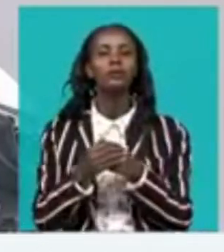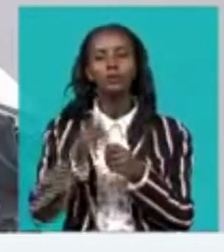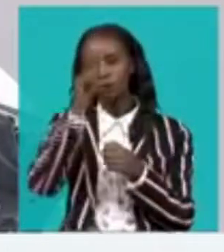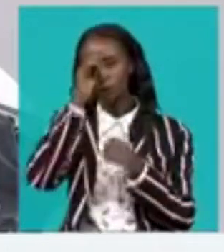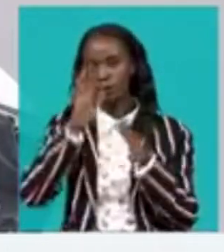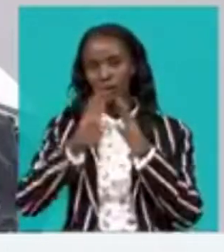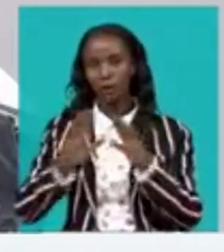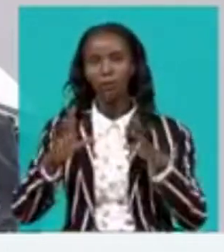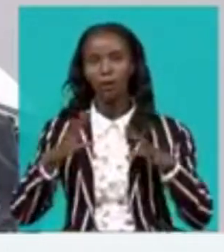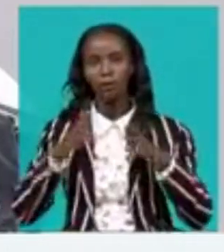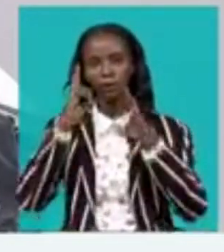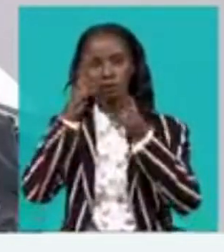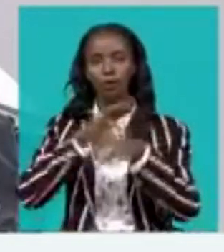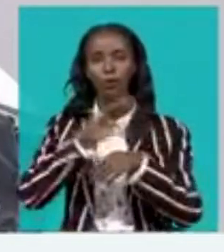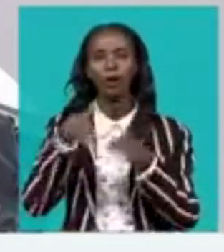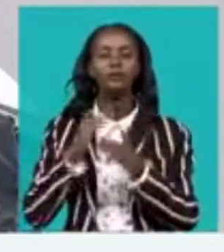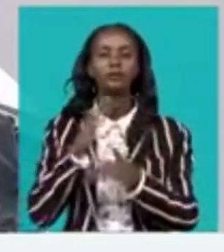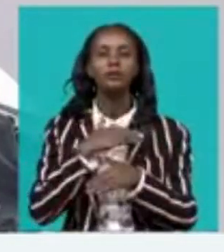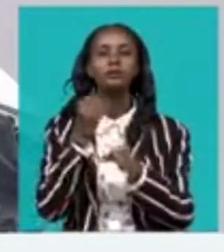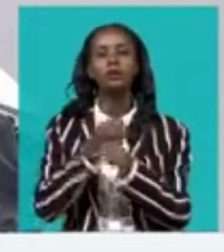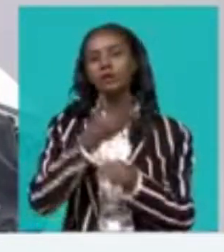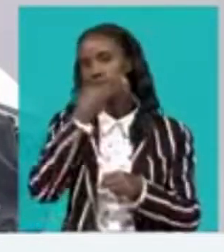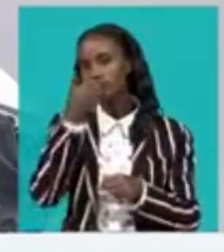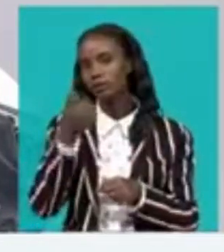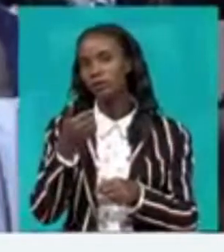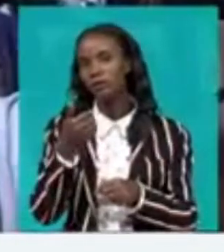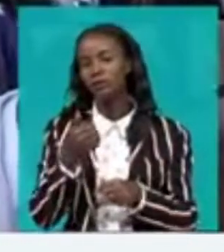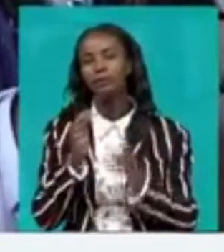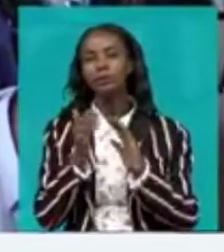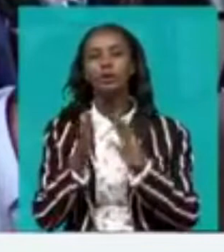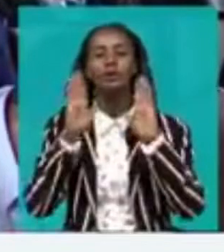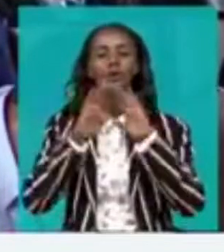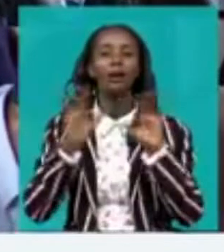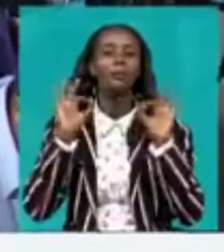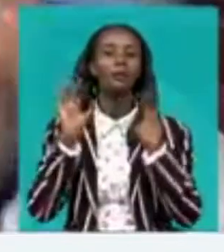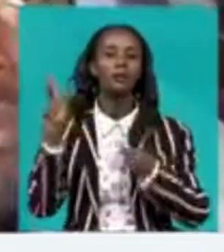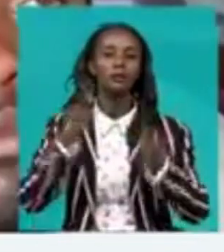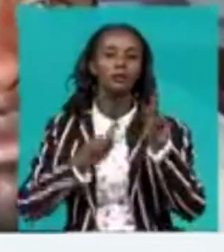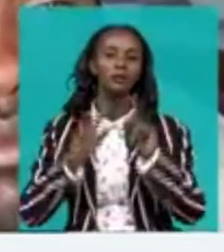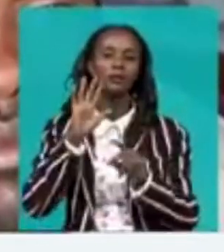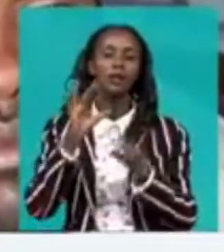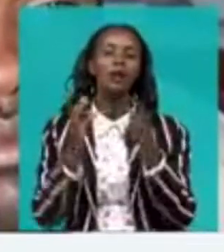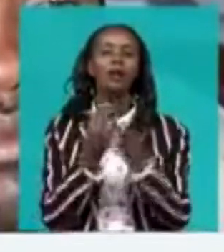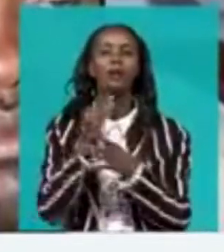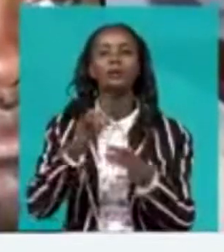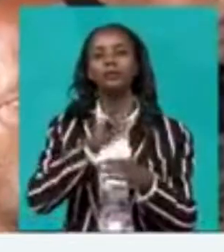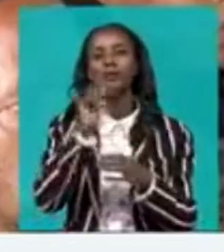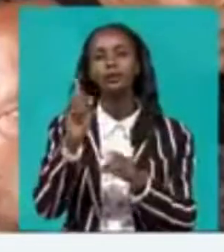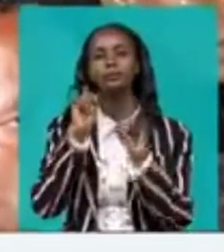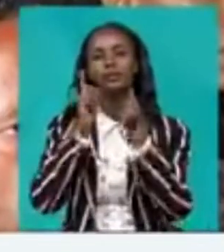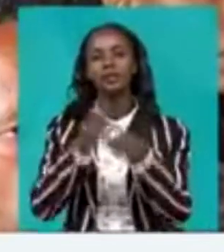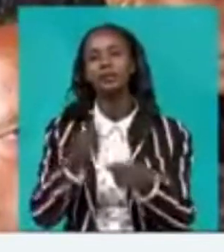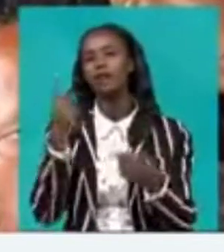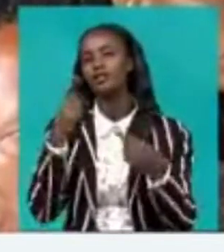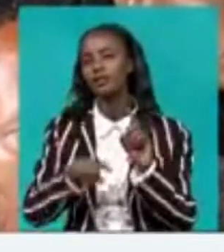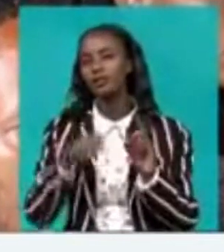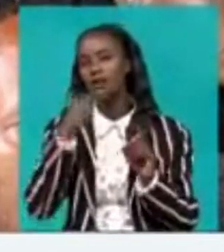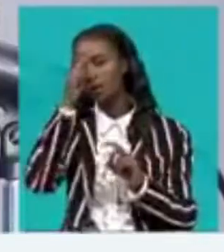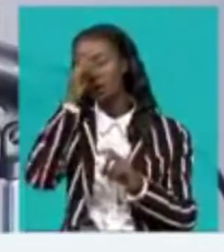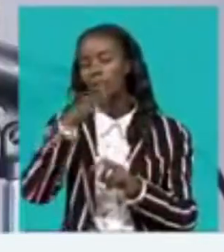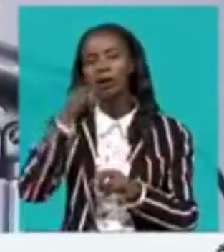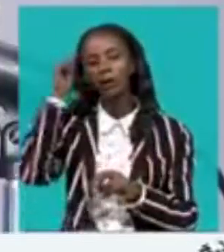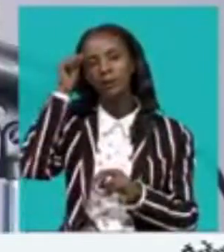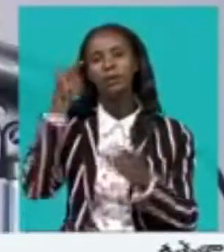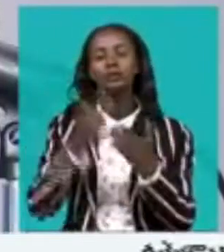ሰላማዊ ሆኖ በዓሉ እንዲያከብር ሁላችንም ብንሰራ የተሻለ ነው የሚሆነው። ሰላም ከሌለ የህብረተሰቡን የልማት ጥያቄ መመለስ አይቻልም ያሉት አቶ አበራ፣